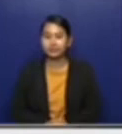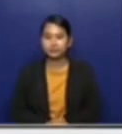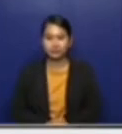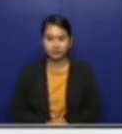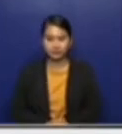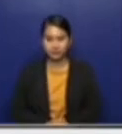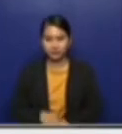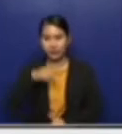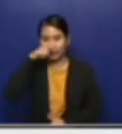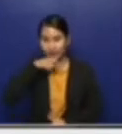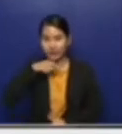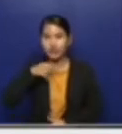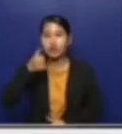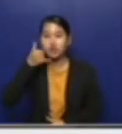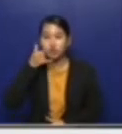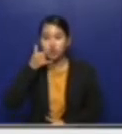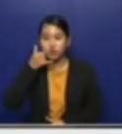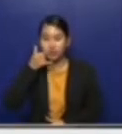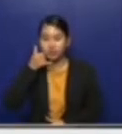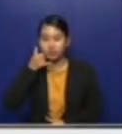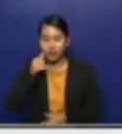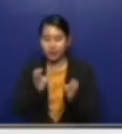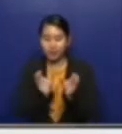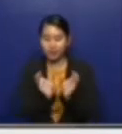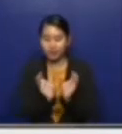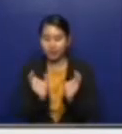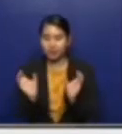มีมือถืออยู่ประมาณ100 ล้านเครื่อง